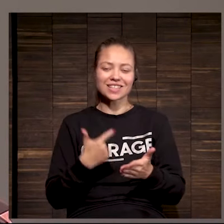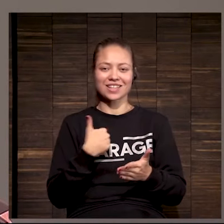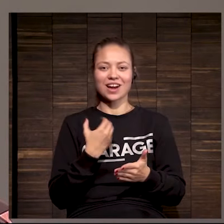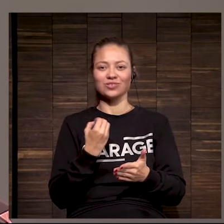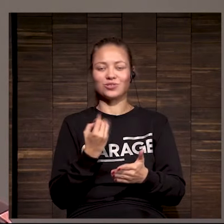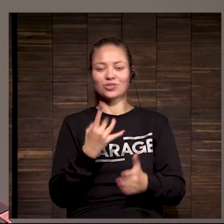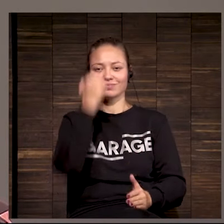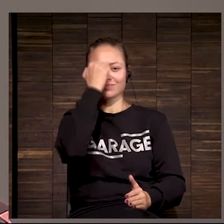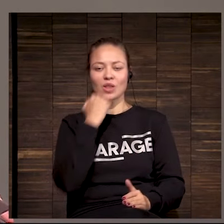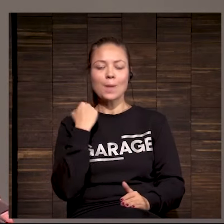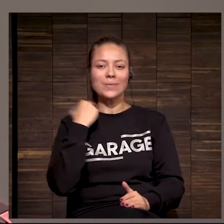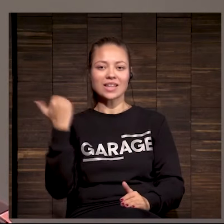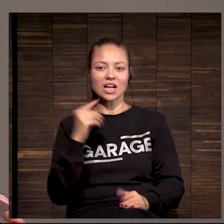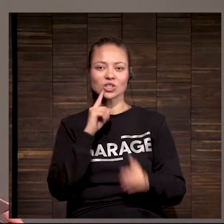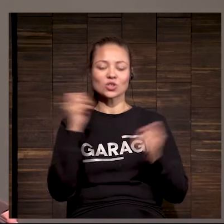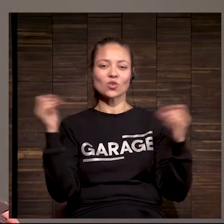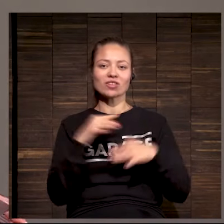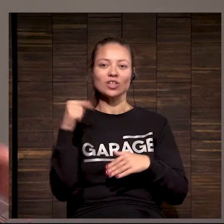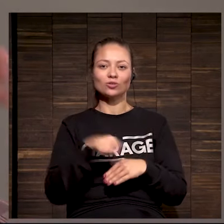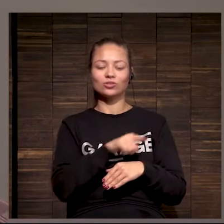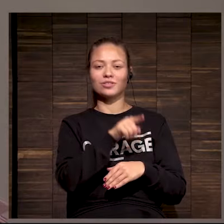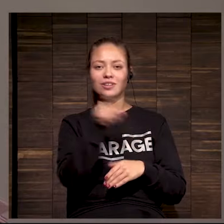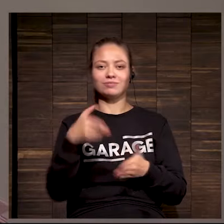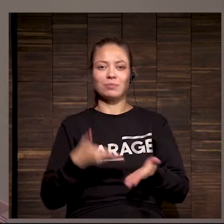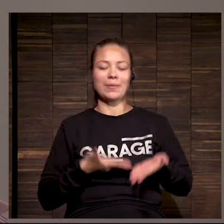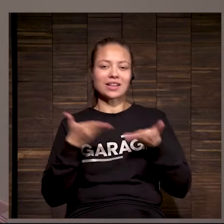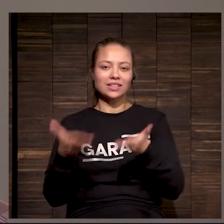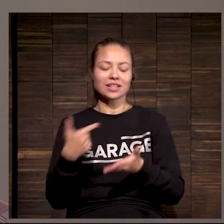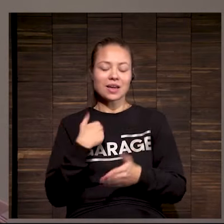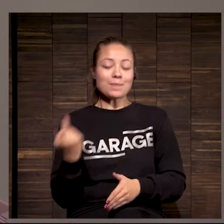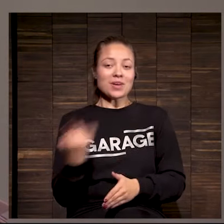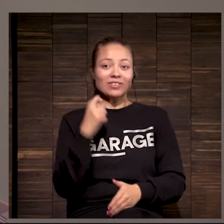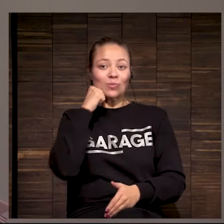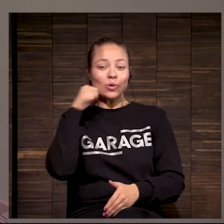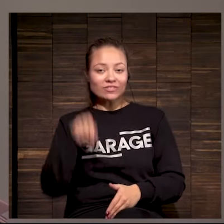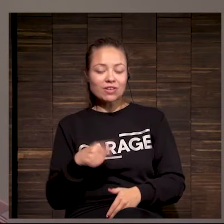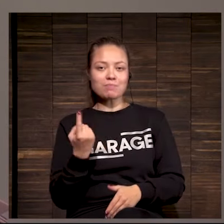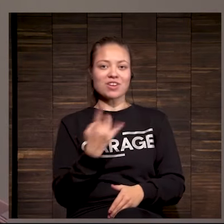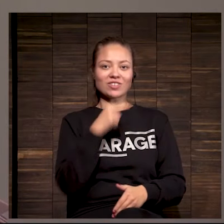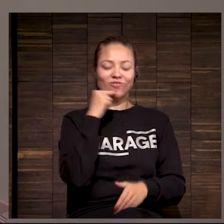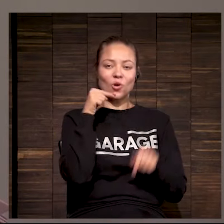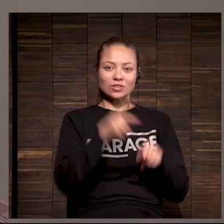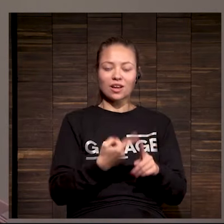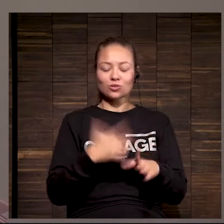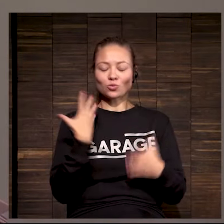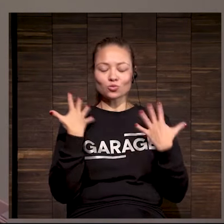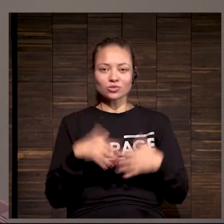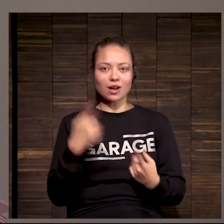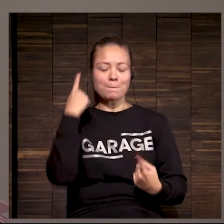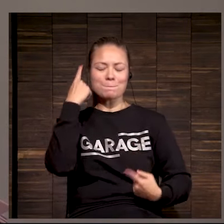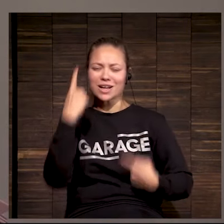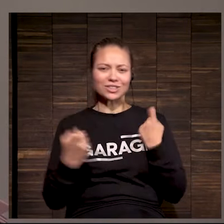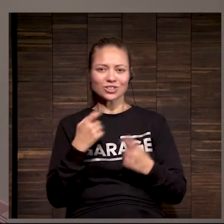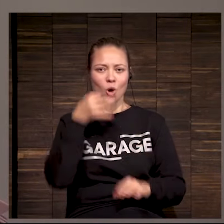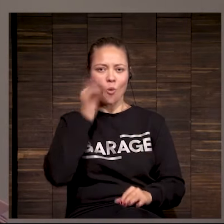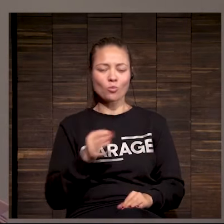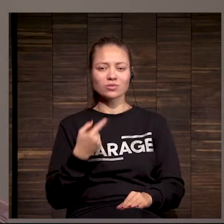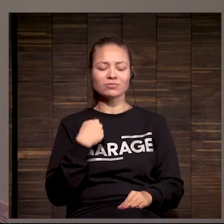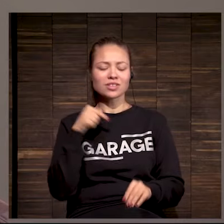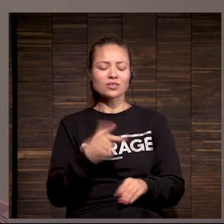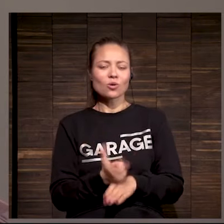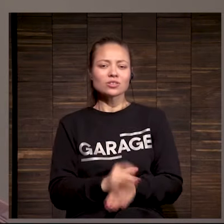поблагодарю британский совет за то что они меня сюда пригласили я первый раз москве первый раз в россии это уже потрясающий опыт я мне